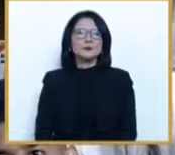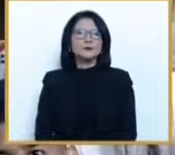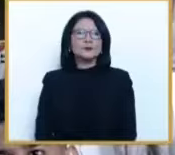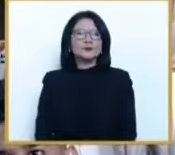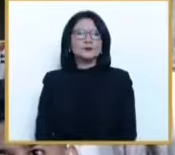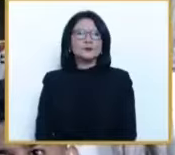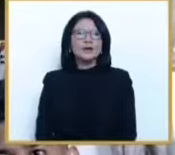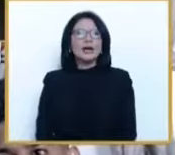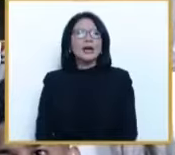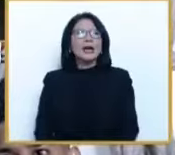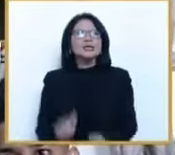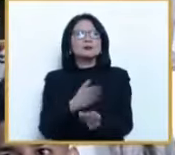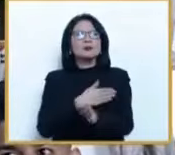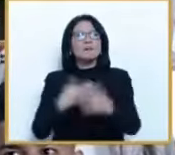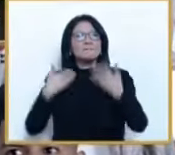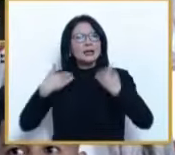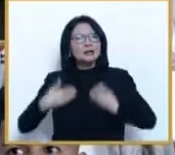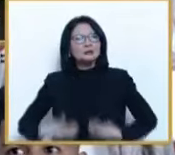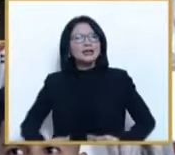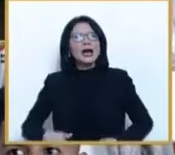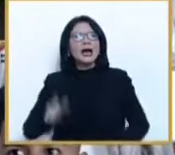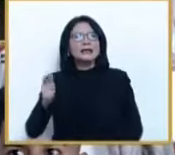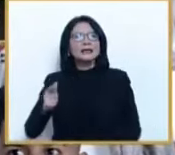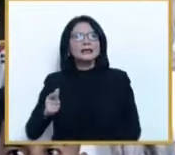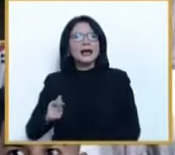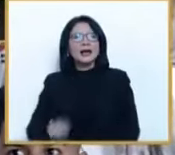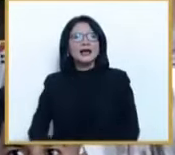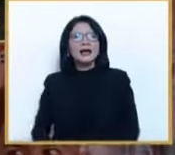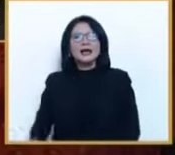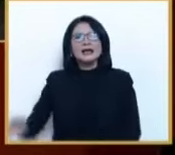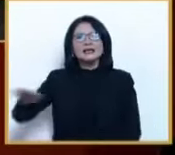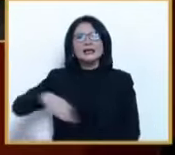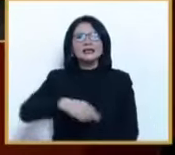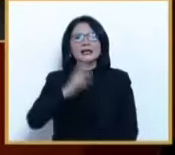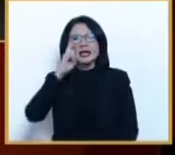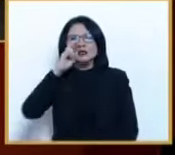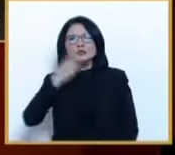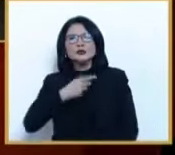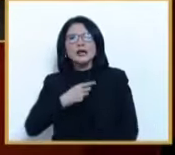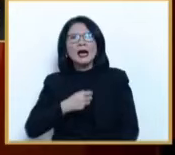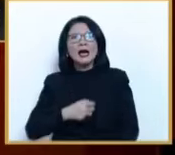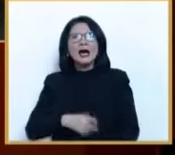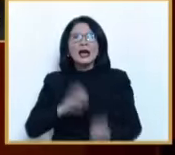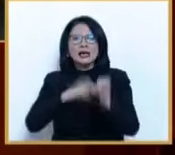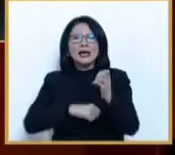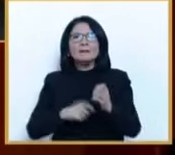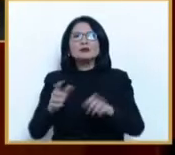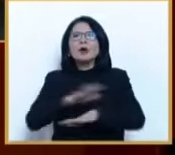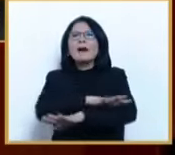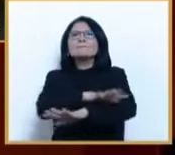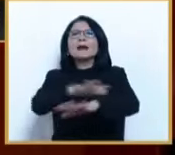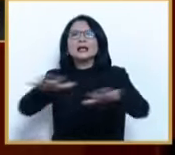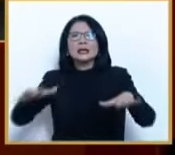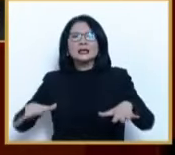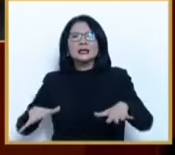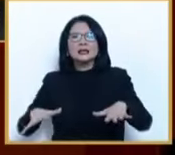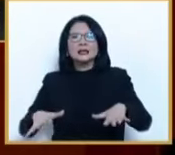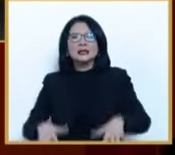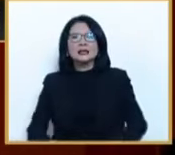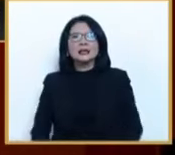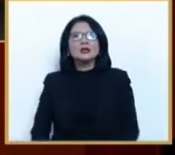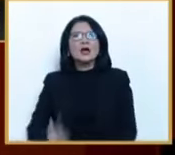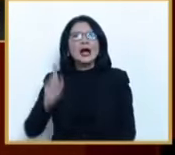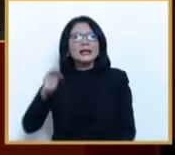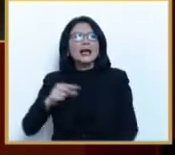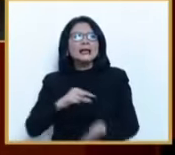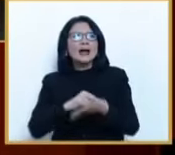ya sebelum manusia ada dataran Sunda Kelapa Batavia Jakarta memang satu hamparan Itulah kenapa ada